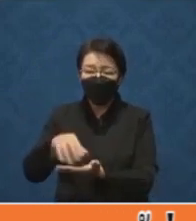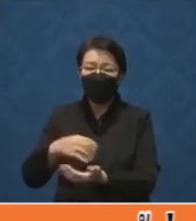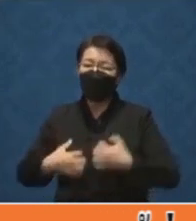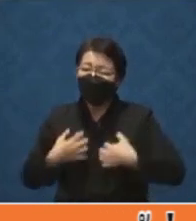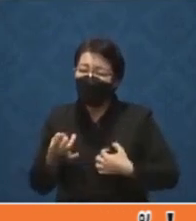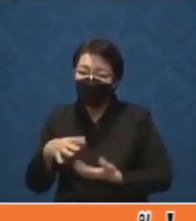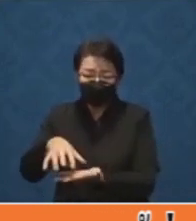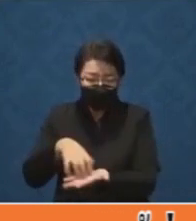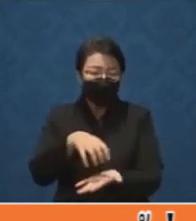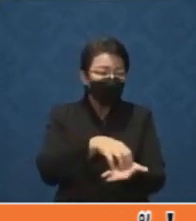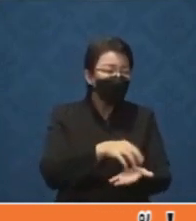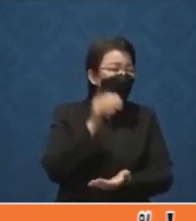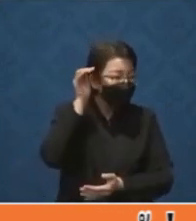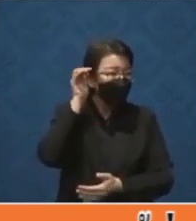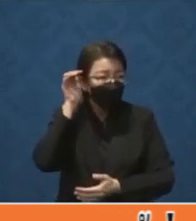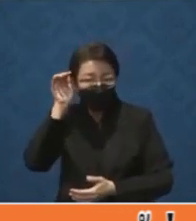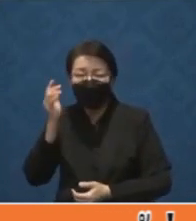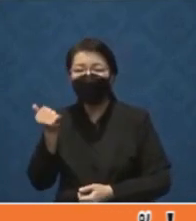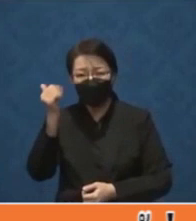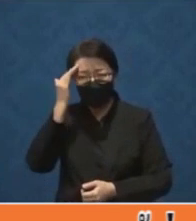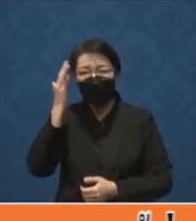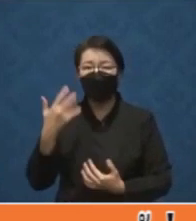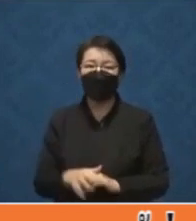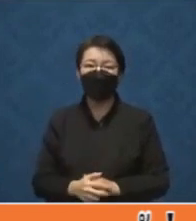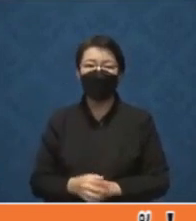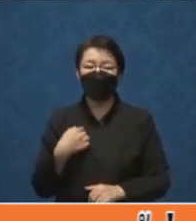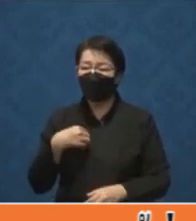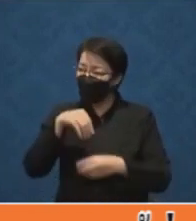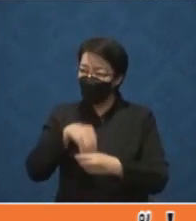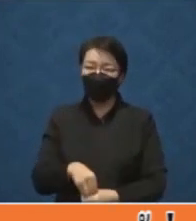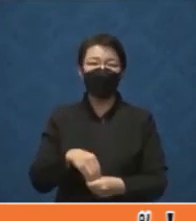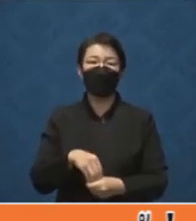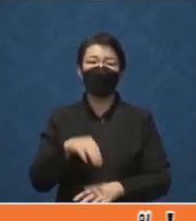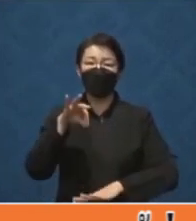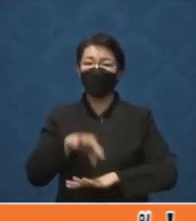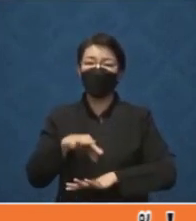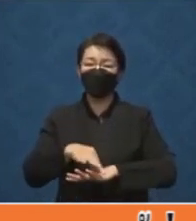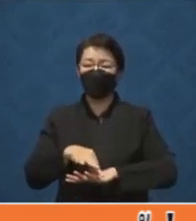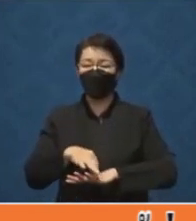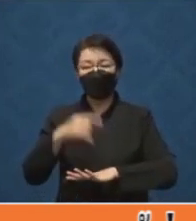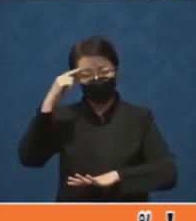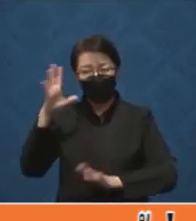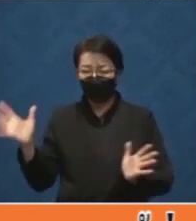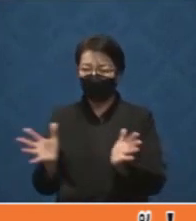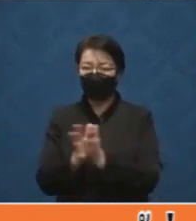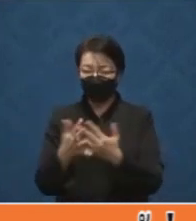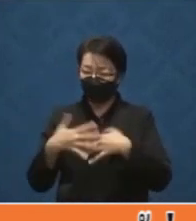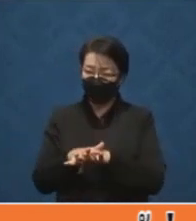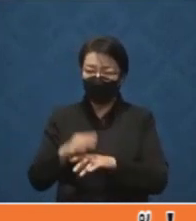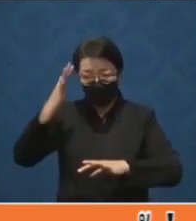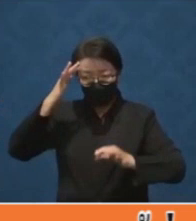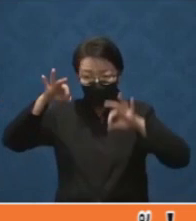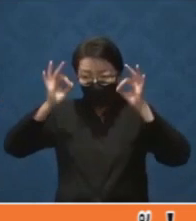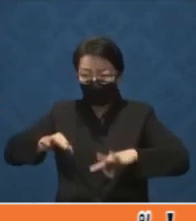ได้รับฟังเสียงประชาชนกันมาตลอดว่าเขาคิดเห็นกันอย่างไรย่อมอยู่ในฐานะที่จะร่วมตั